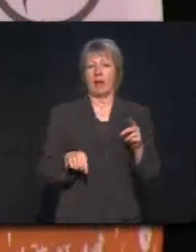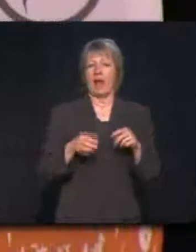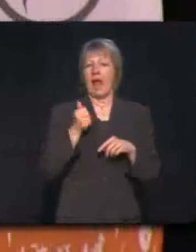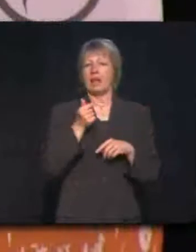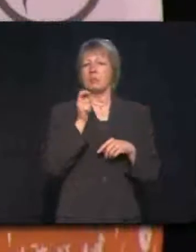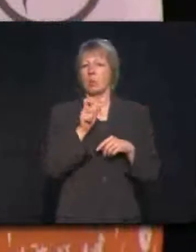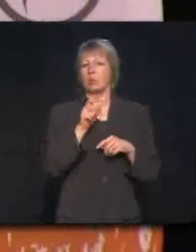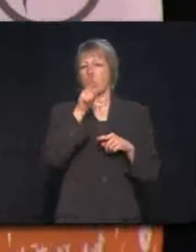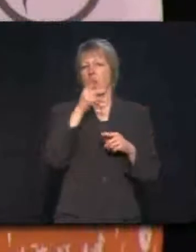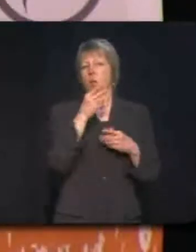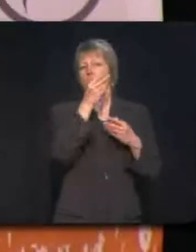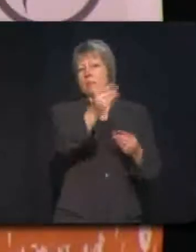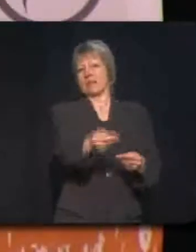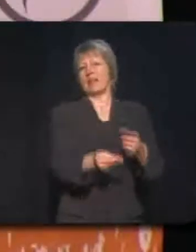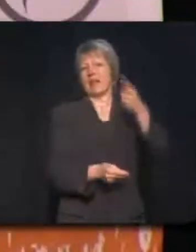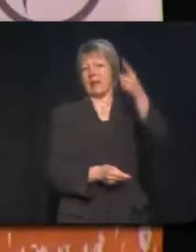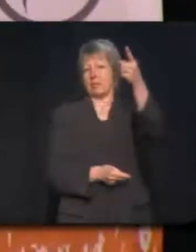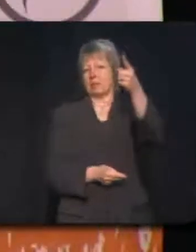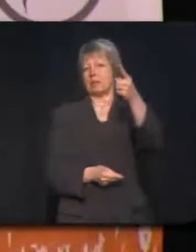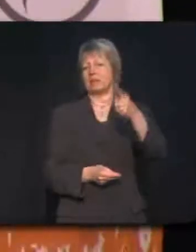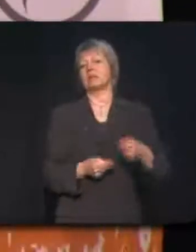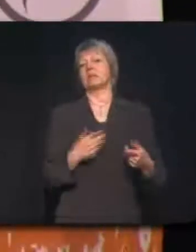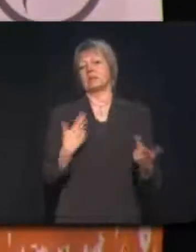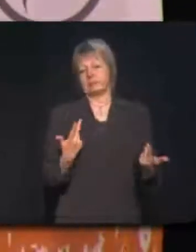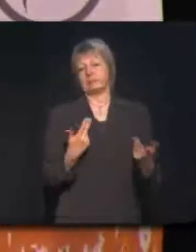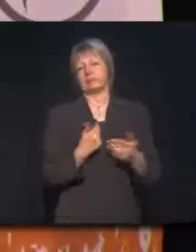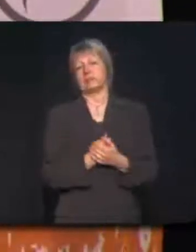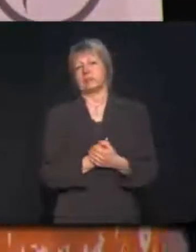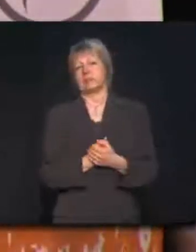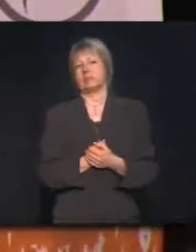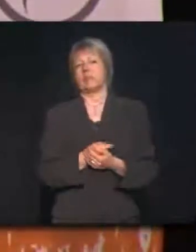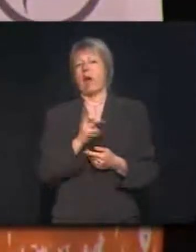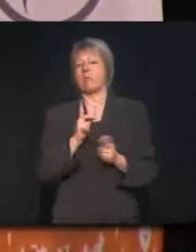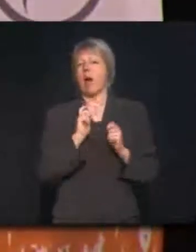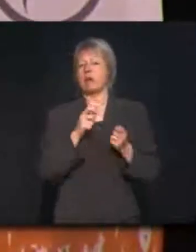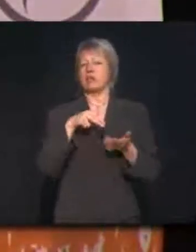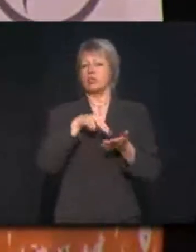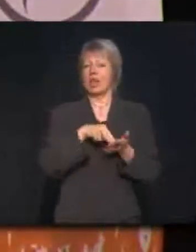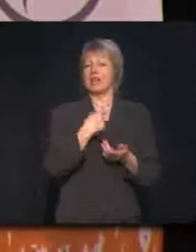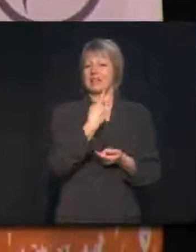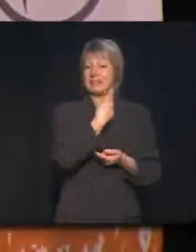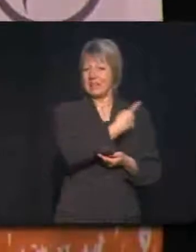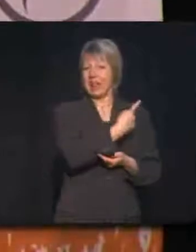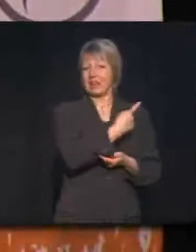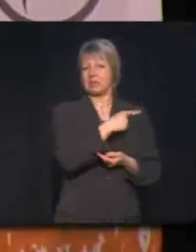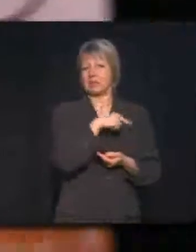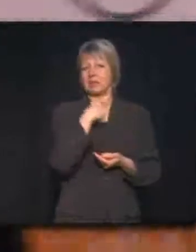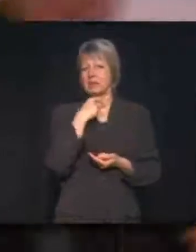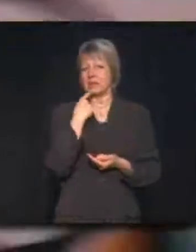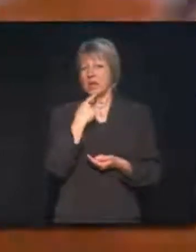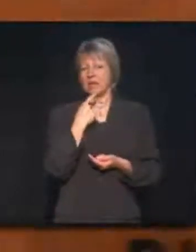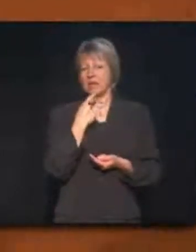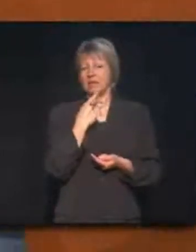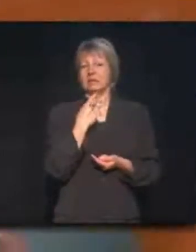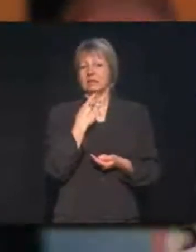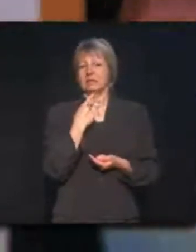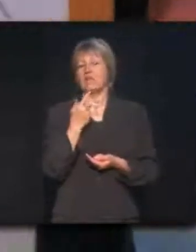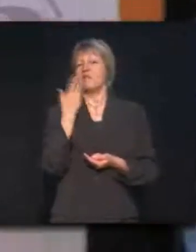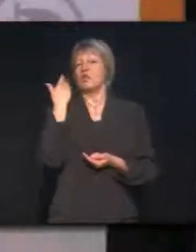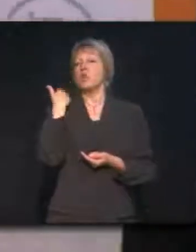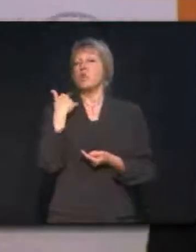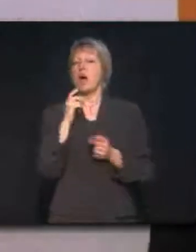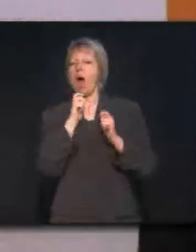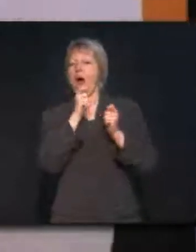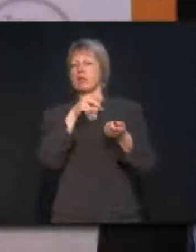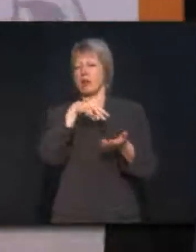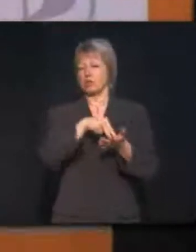ihr habt aber trotzdem mitbekommen dass der Antragsteller selbst euch empfohlen hat also der frühere Antragsteller euch empfohlen